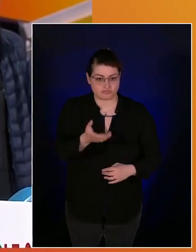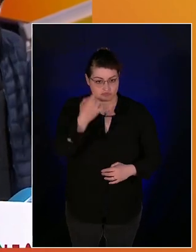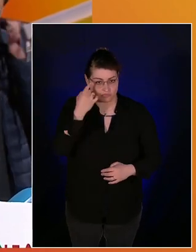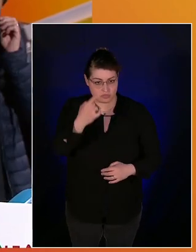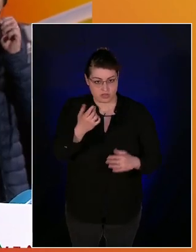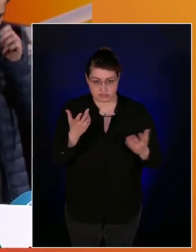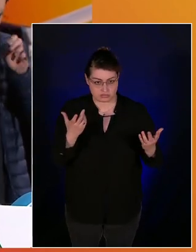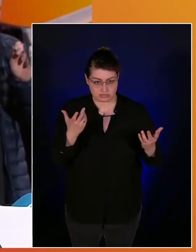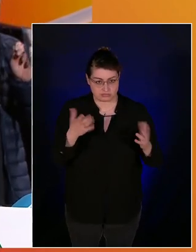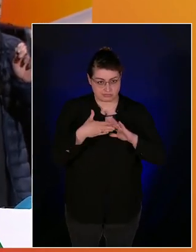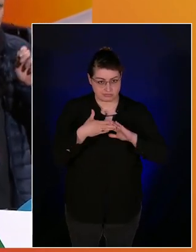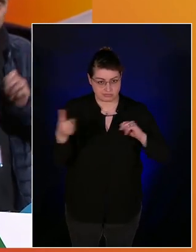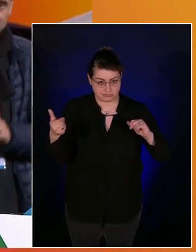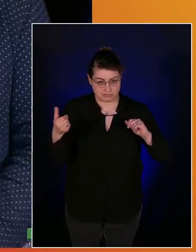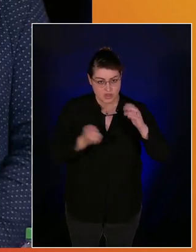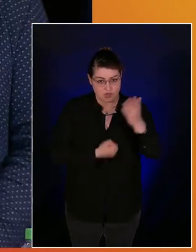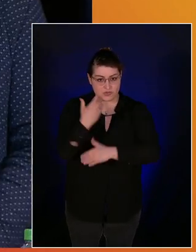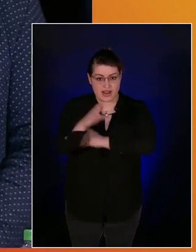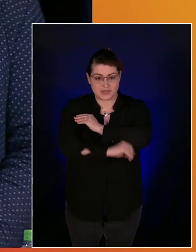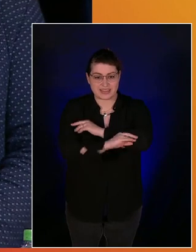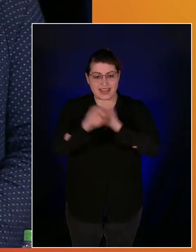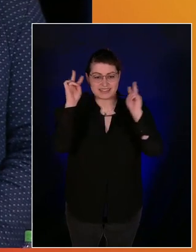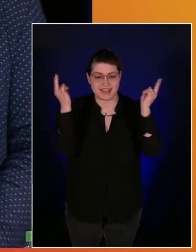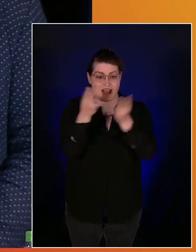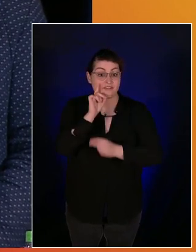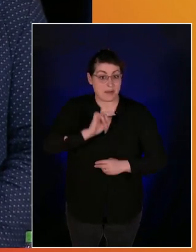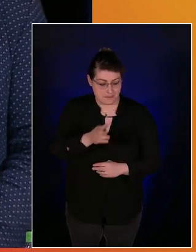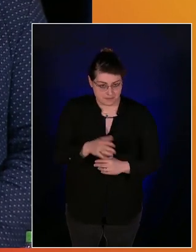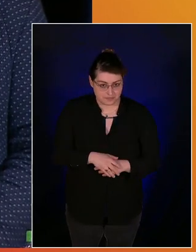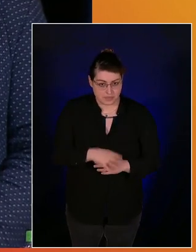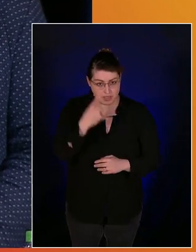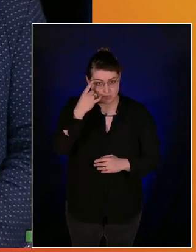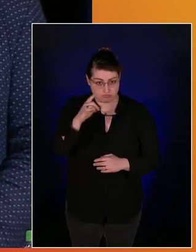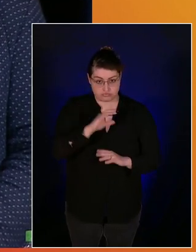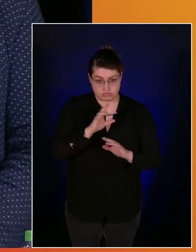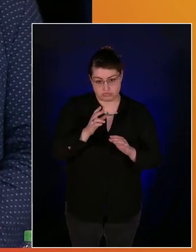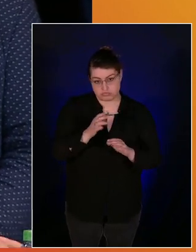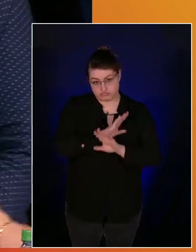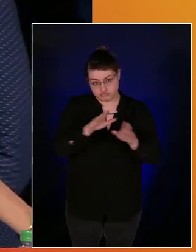passer la parole à notre nouvelle secrétaire générale pour le mot de conclusion. C'est bon pour toi,